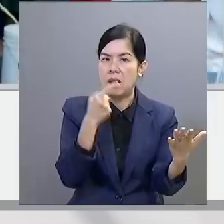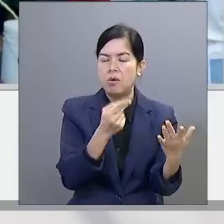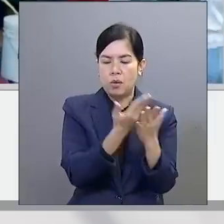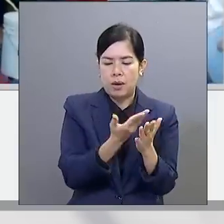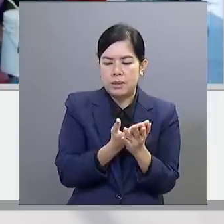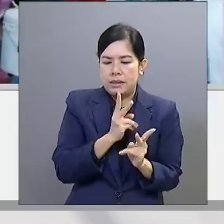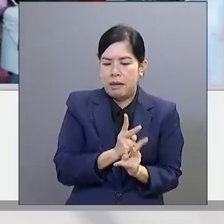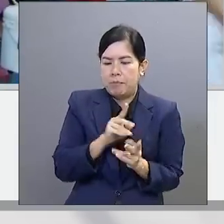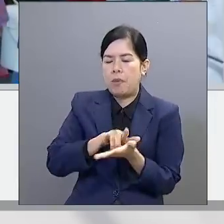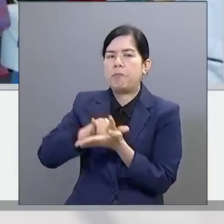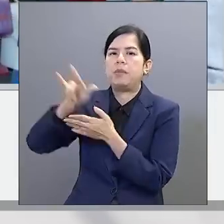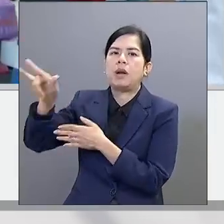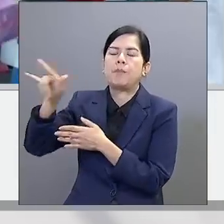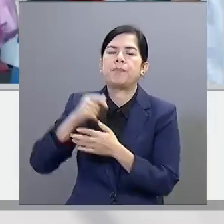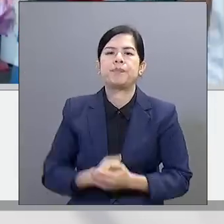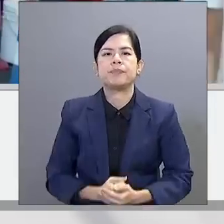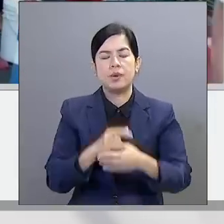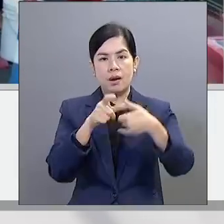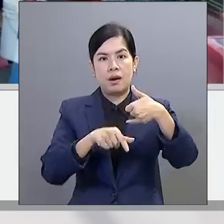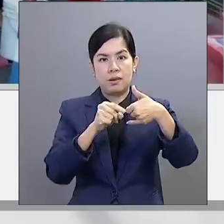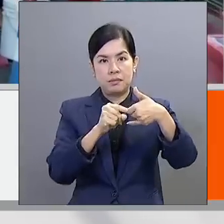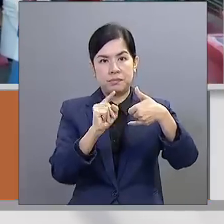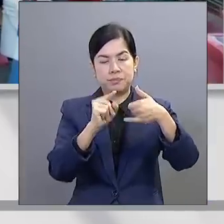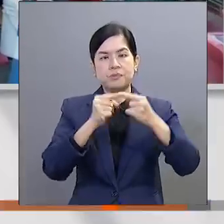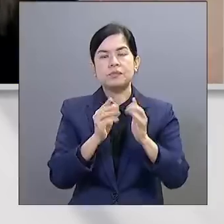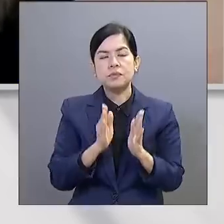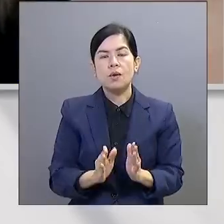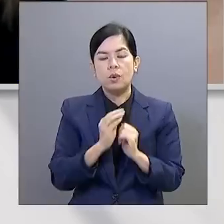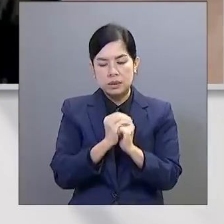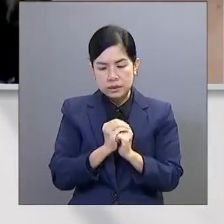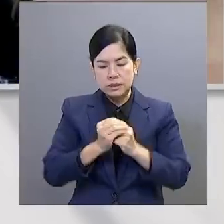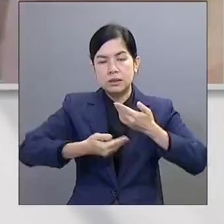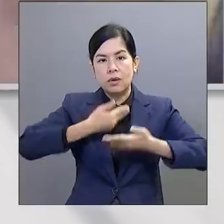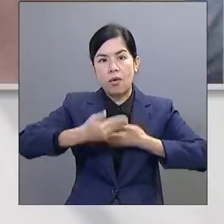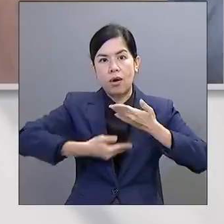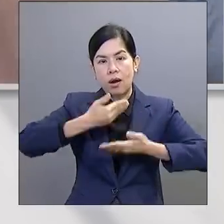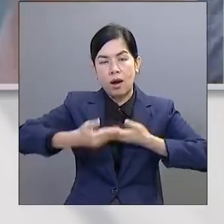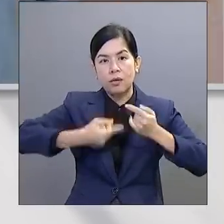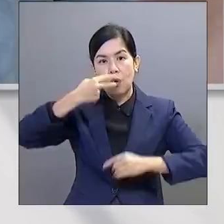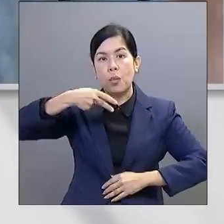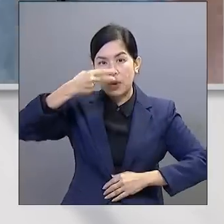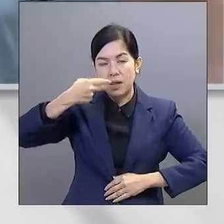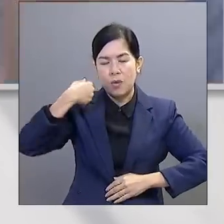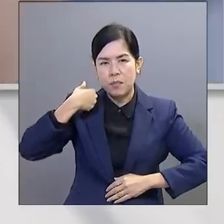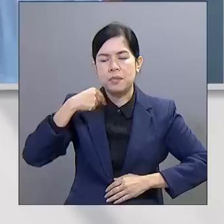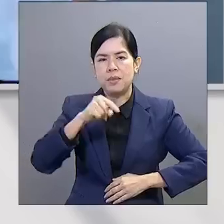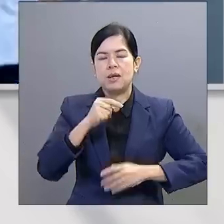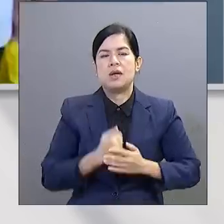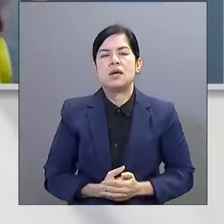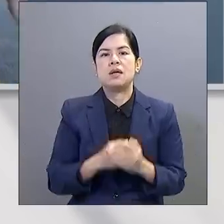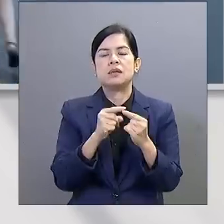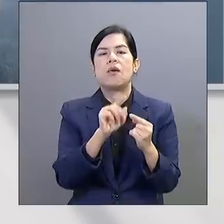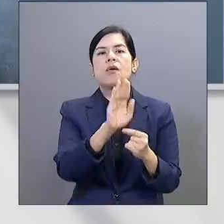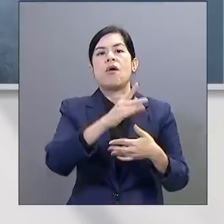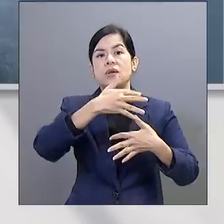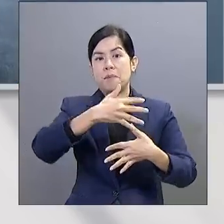ำเพ็งนี่แหละค่ะอาศัยหน้าร้านคนไทยขายในช่วงวันอาทิตย์และวันหยุดนักขัตฤกษ์นะคะซึ่งเป็นวันที่ส่วนใหญ่ร้านขาย